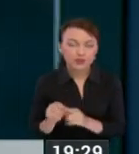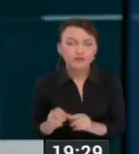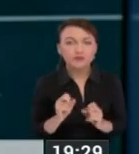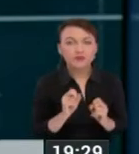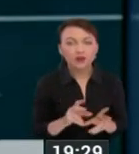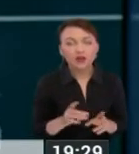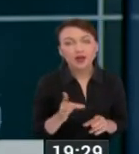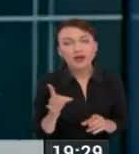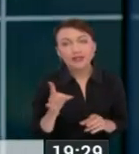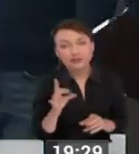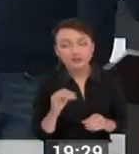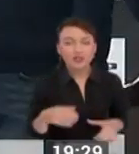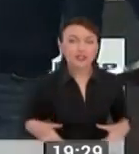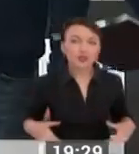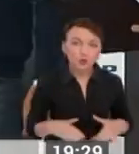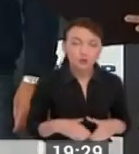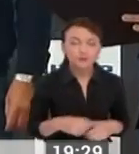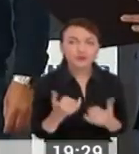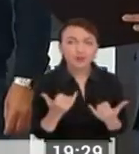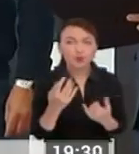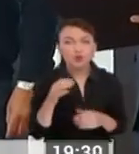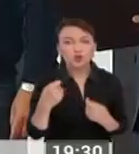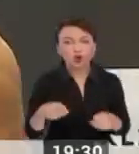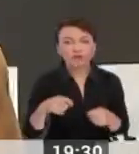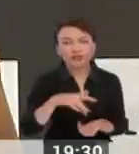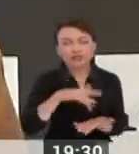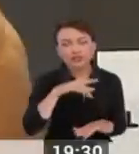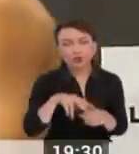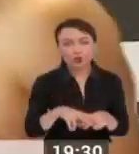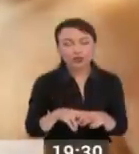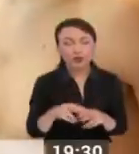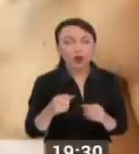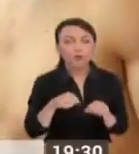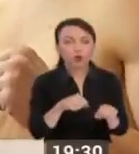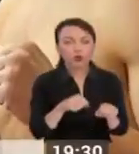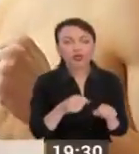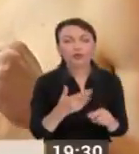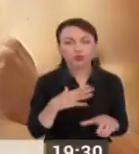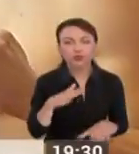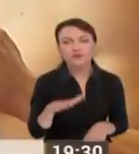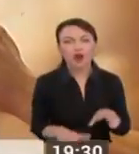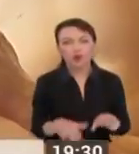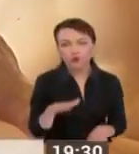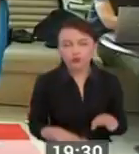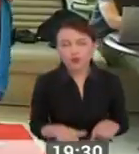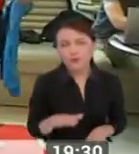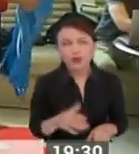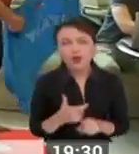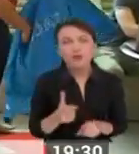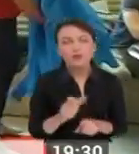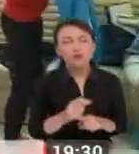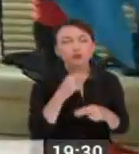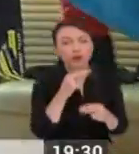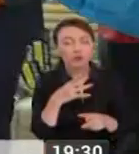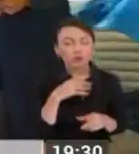рейтингових, так і титульних. Сьогодні в одному з торгівельних центрів столиці боксери пройшли процедуру зважування. Найбільша увага